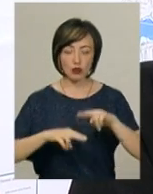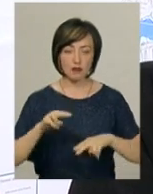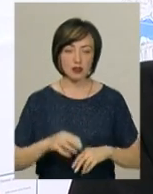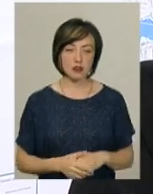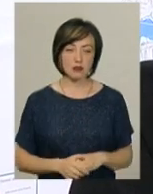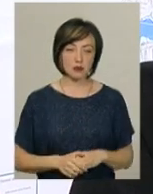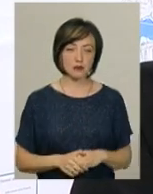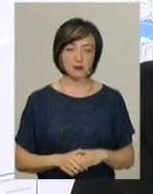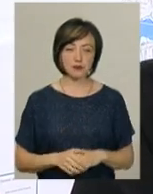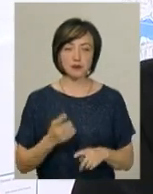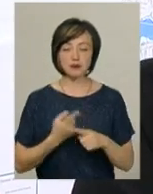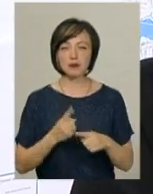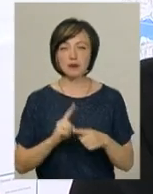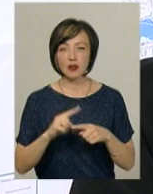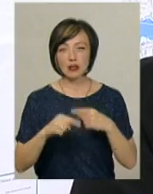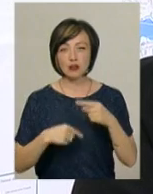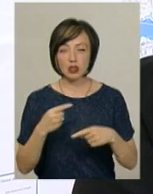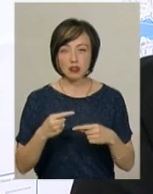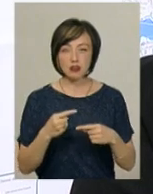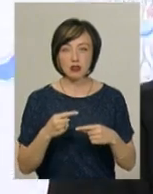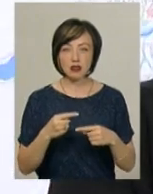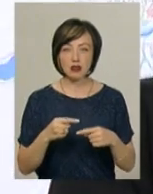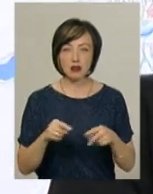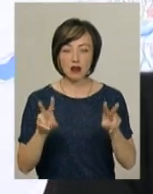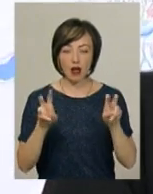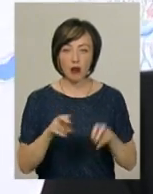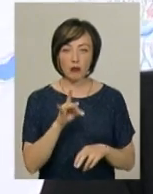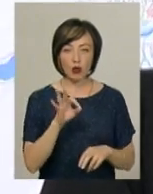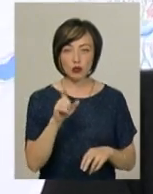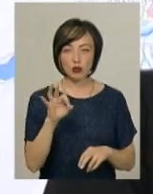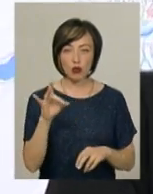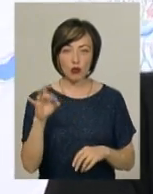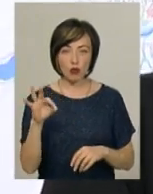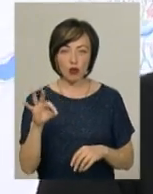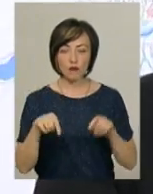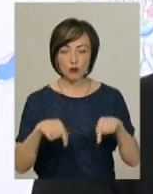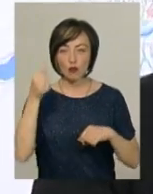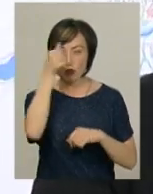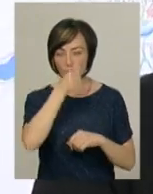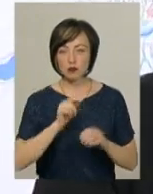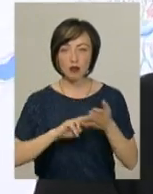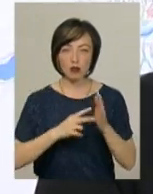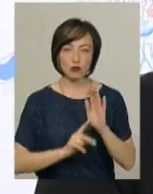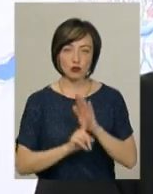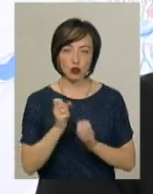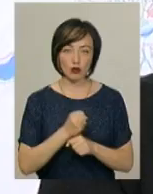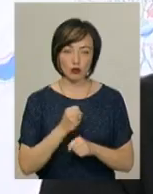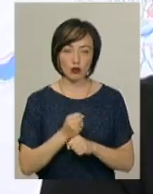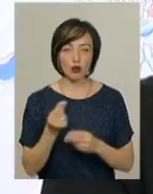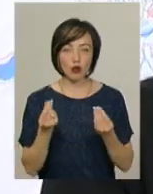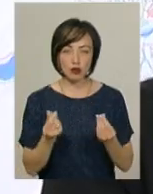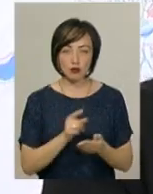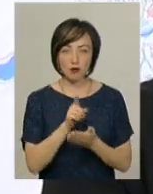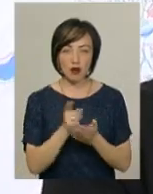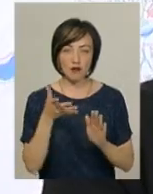будівництво. Це йде через Прозоро. В будь-якому випадку ми плануємо в цьому році розпочати роботи, тому що кошти ми